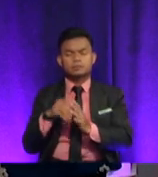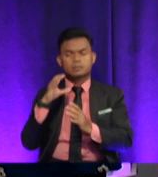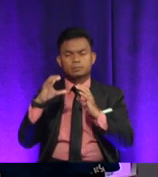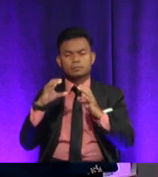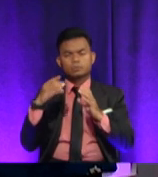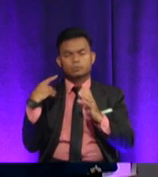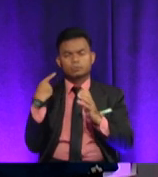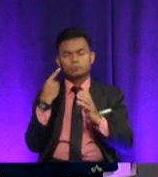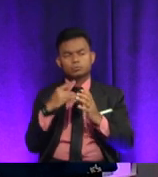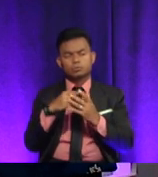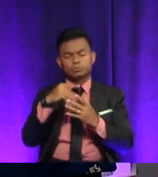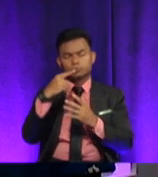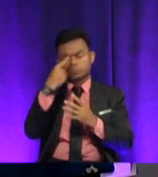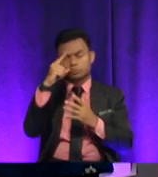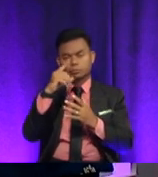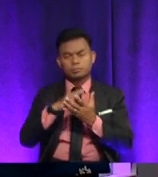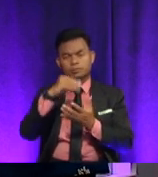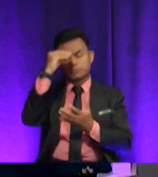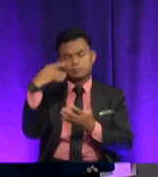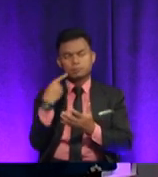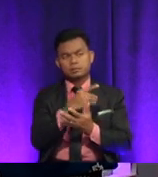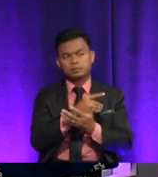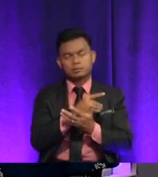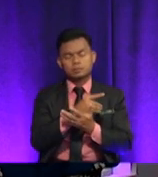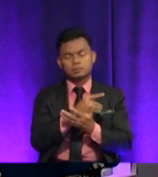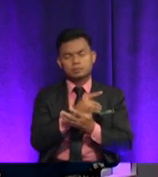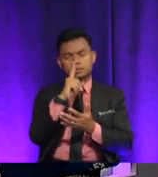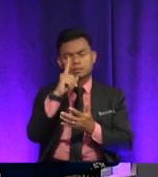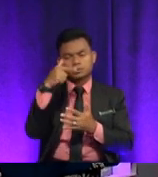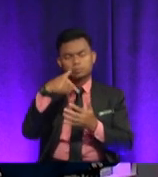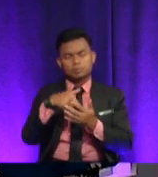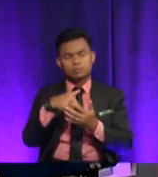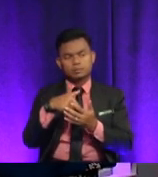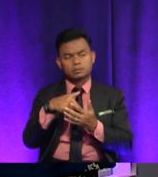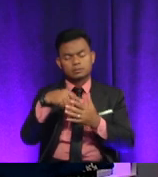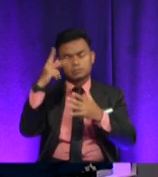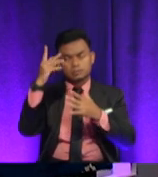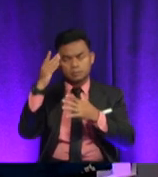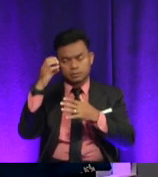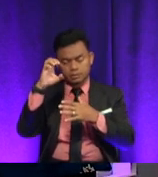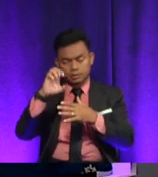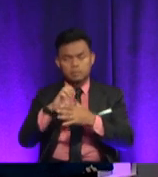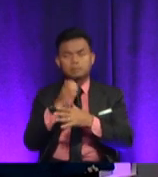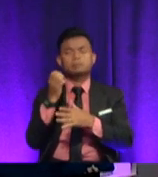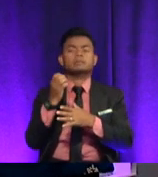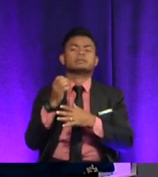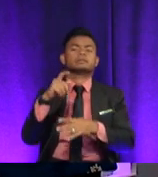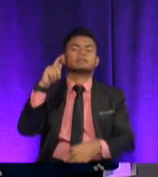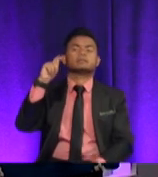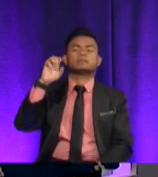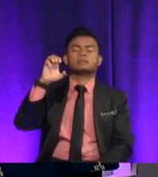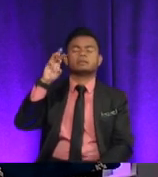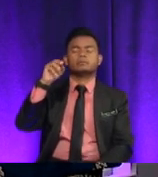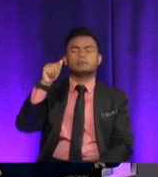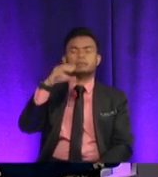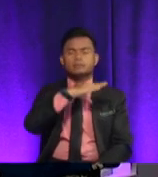yaitu berkaitan dengan satu lagi elemen Oke berkaitan dengan tema dan juga persoalan Oke tapi